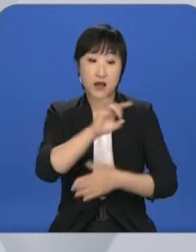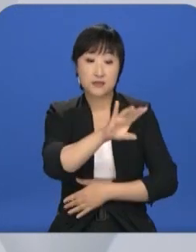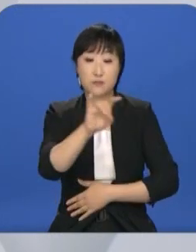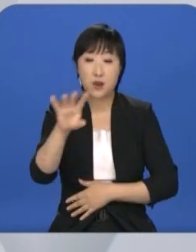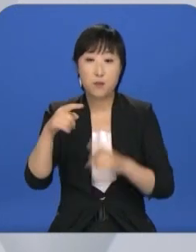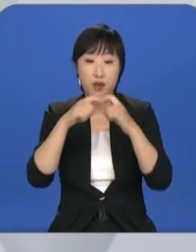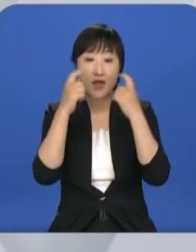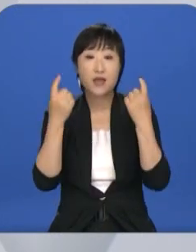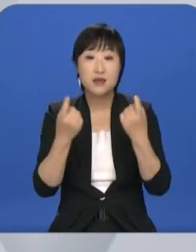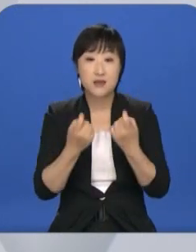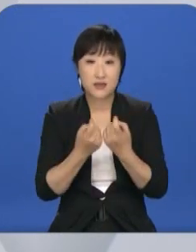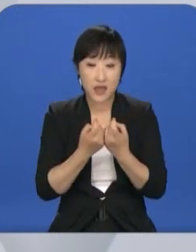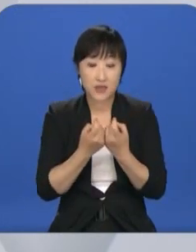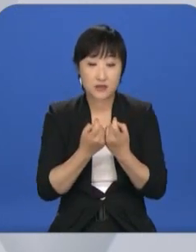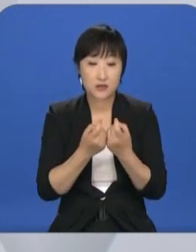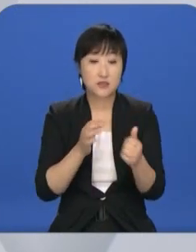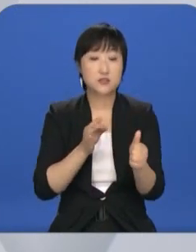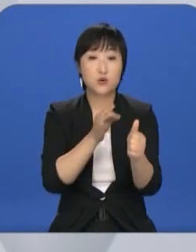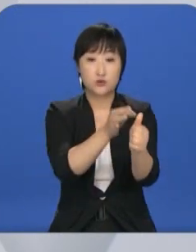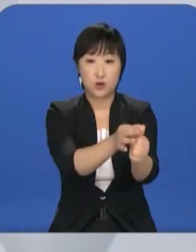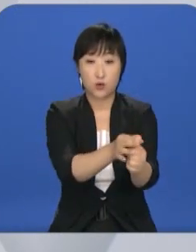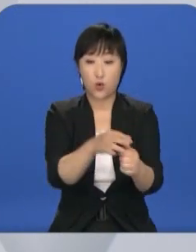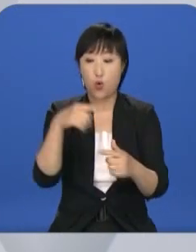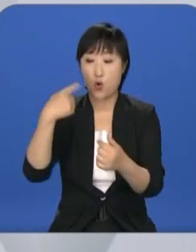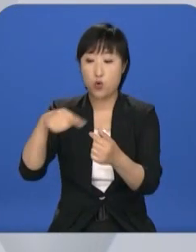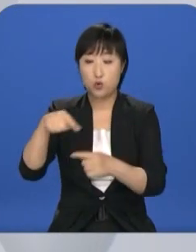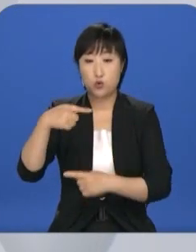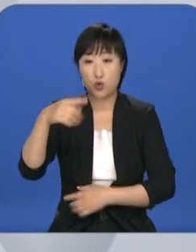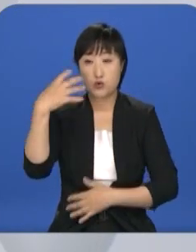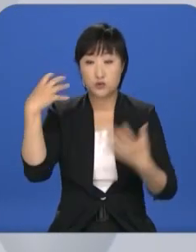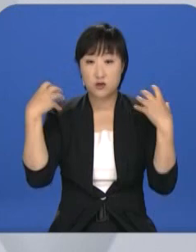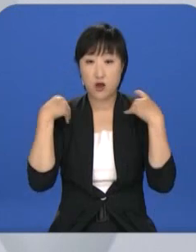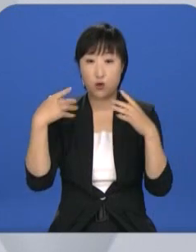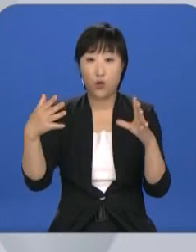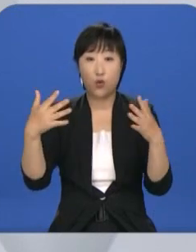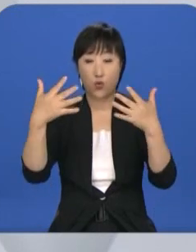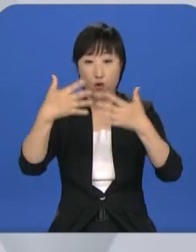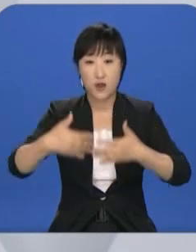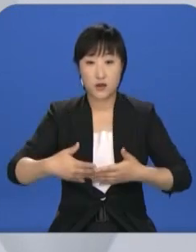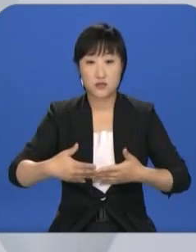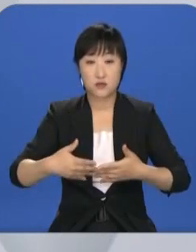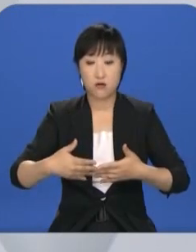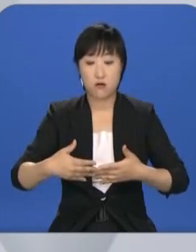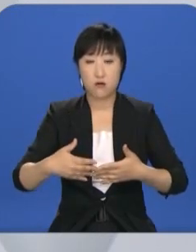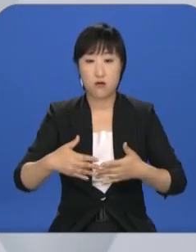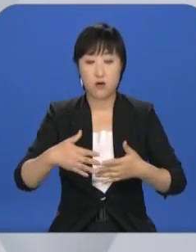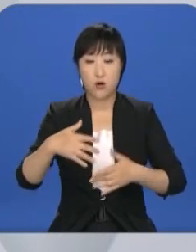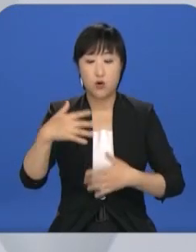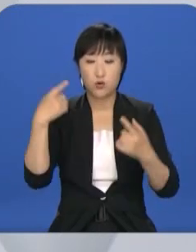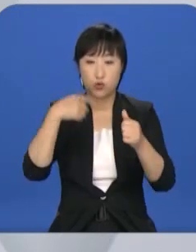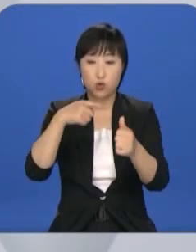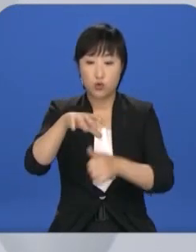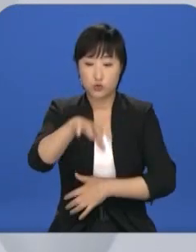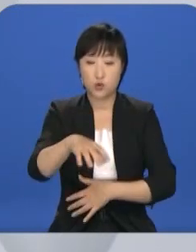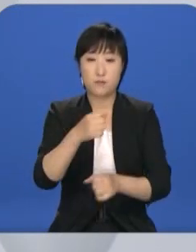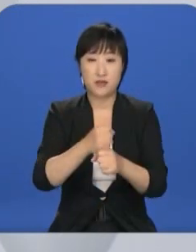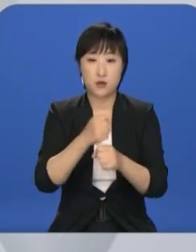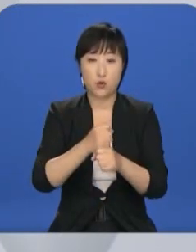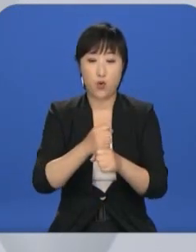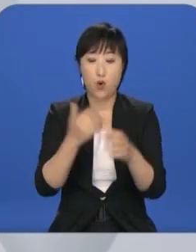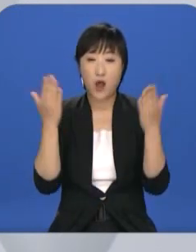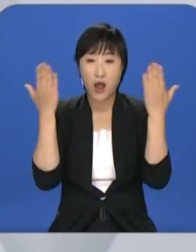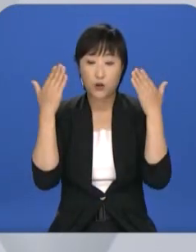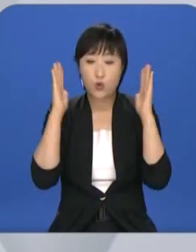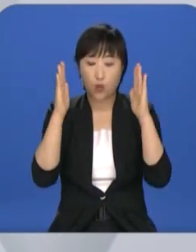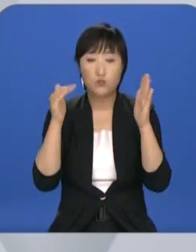학생별로 개인 스마트기기를 지원하고 교육청하고 협의해서 에듀테크 교육 환경을 조성하겠습니다.